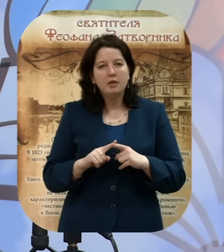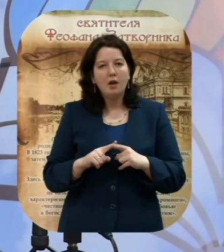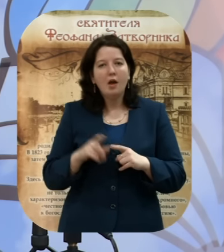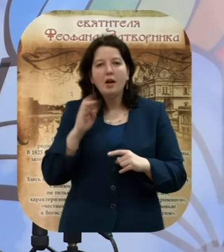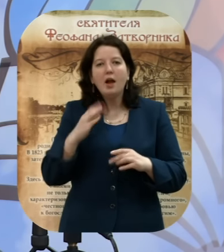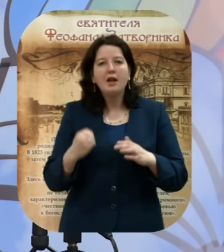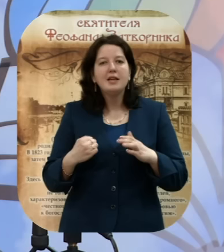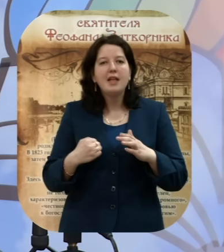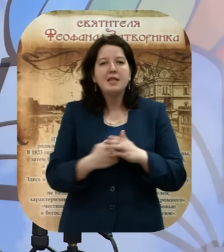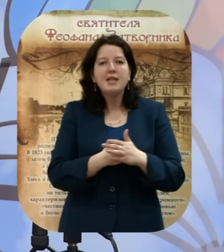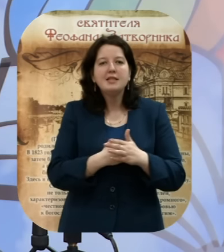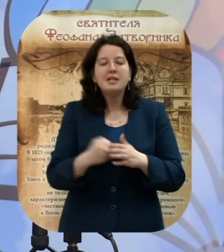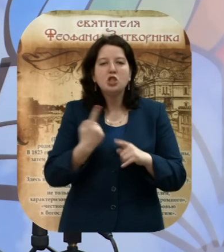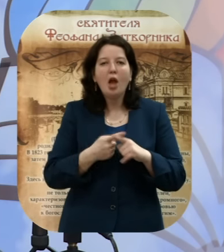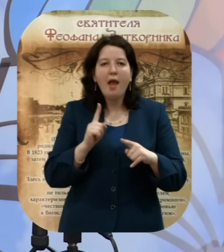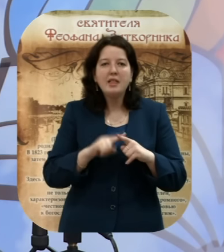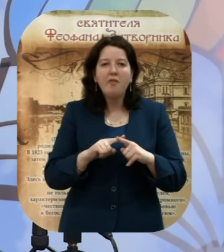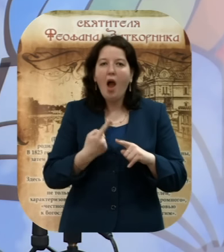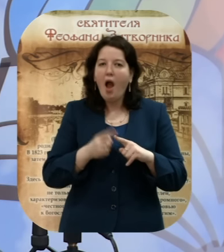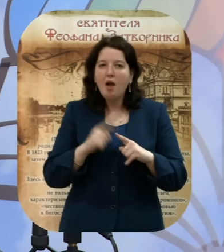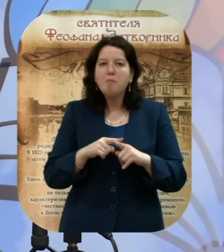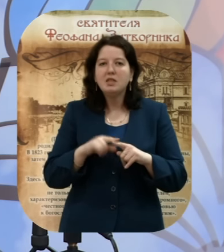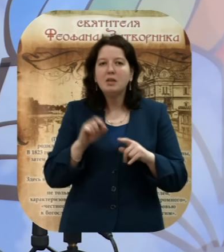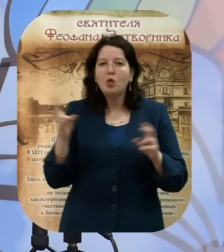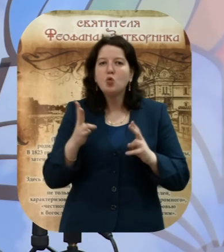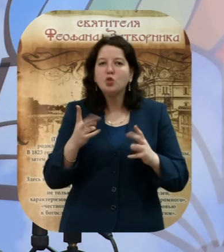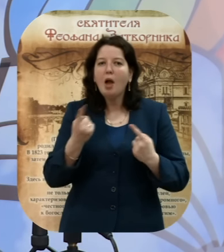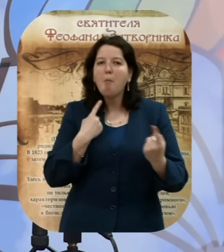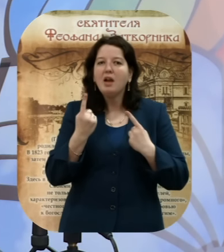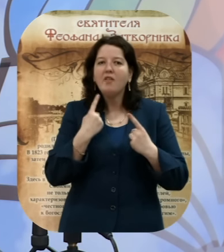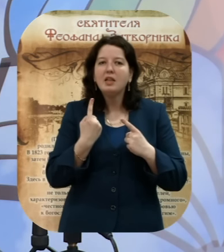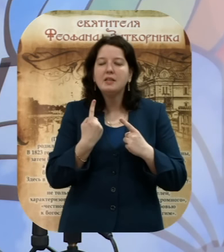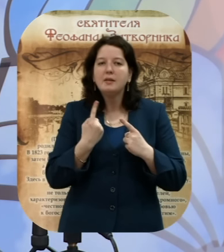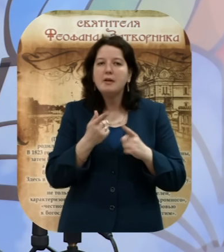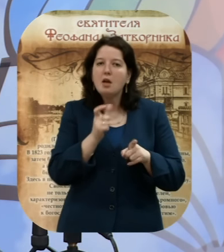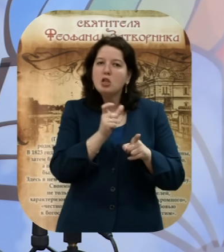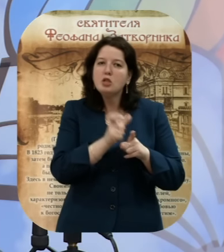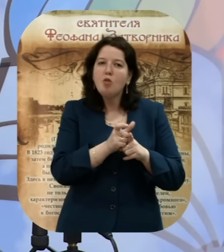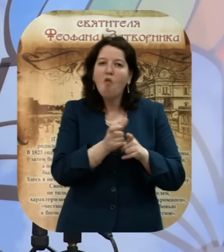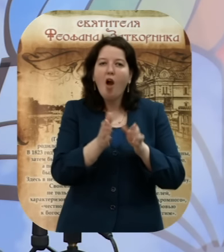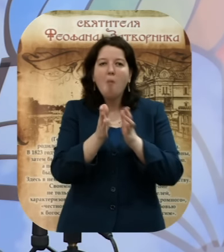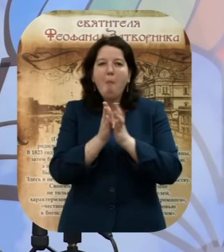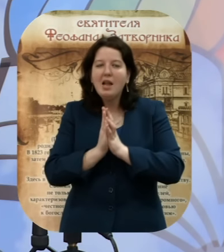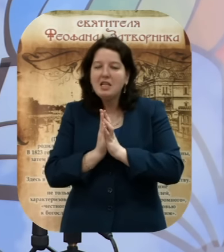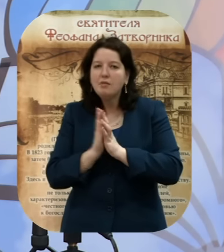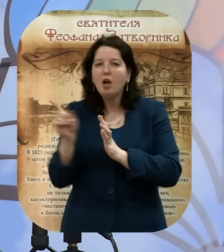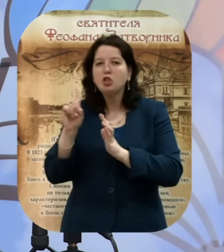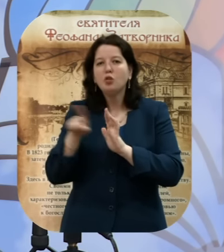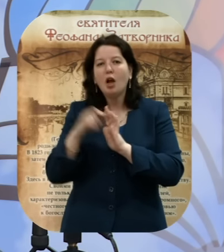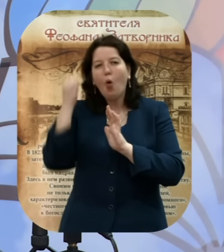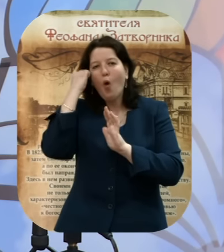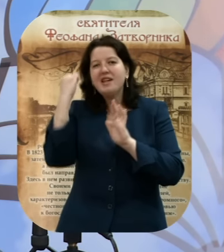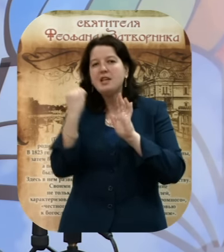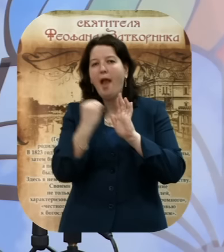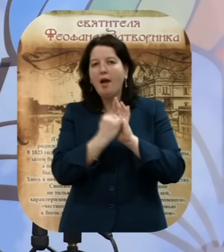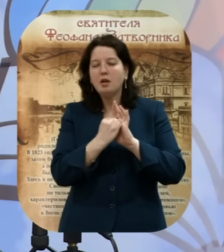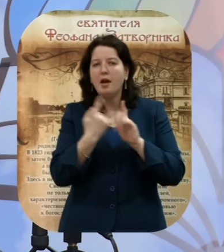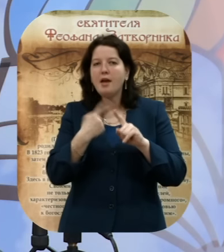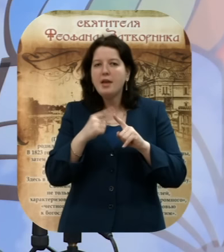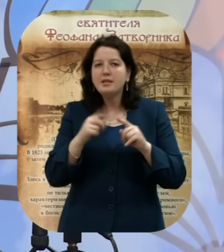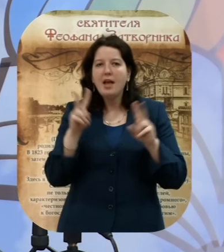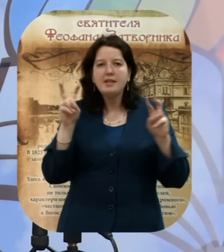как достичь этого, конечно, об этом надо поговорить. Что такое молитва? Что такое грех? Это все темы,